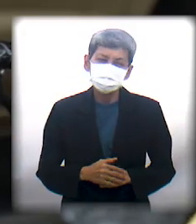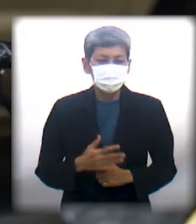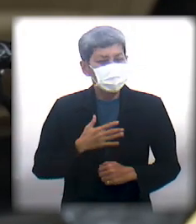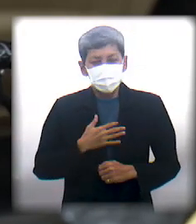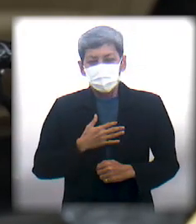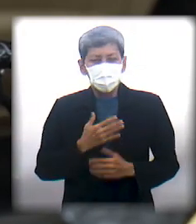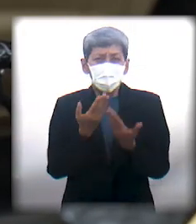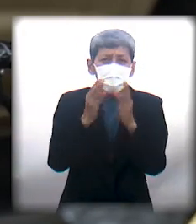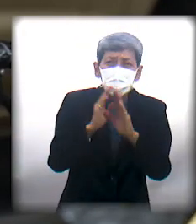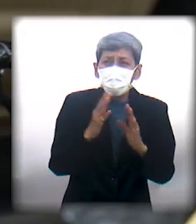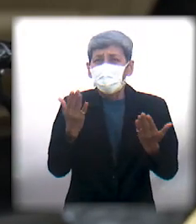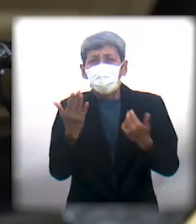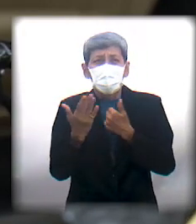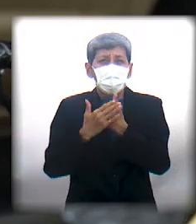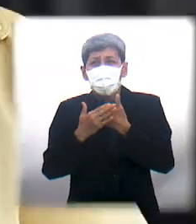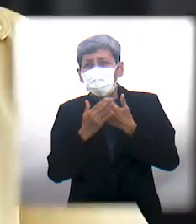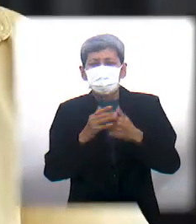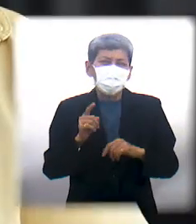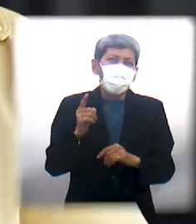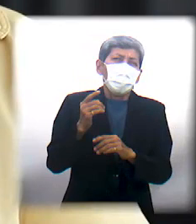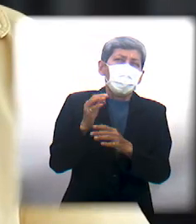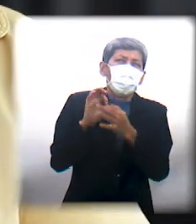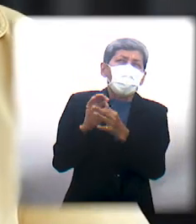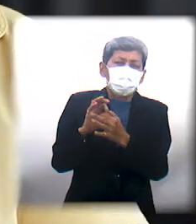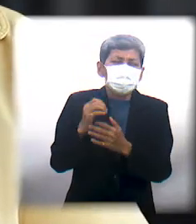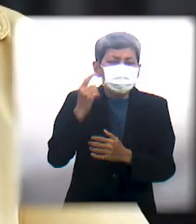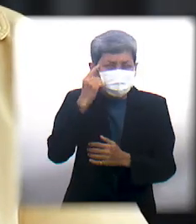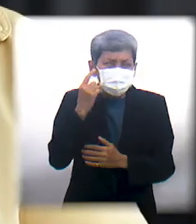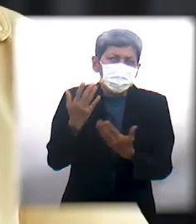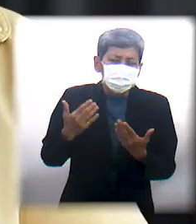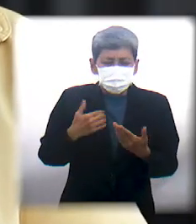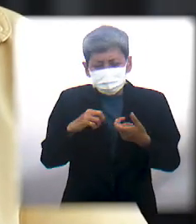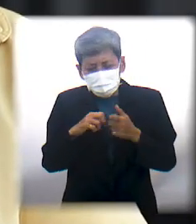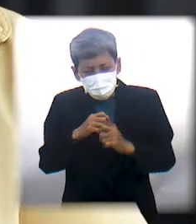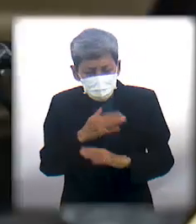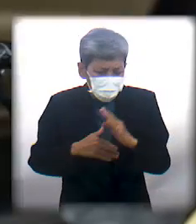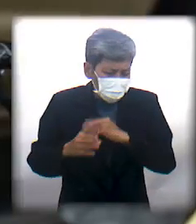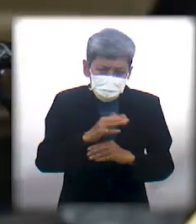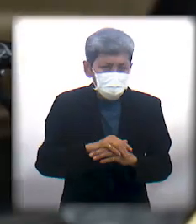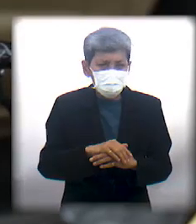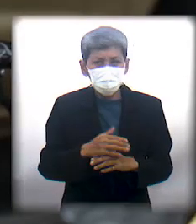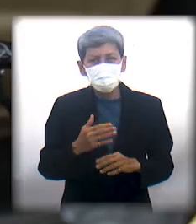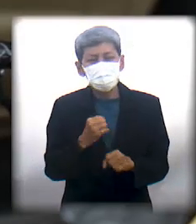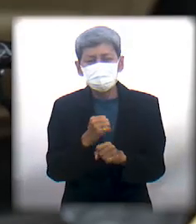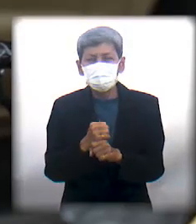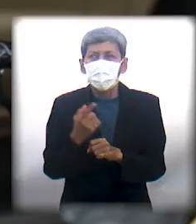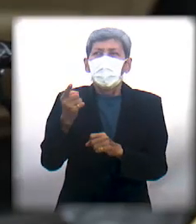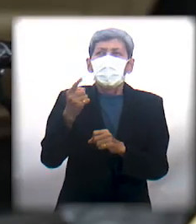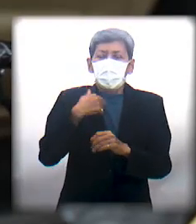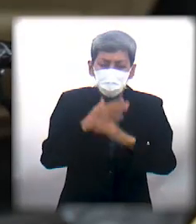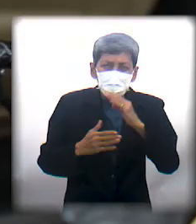ว่าเราจะเป็นภาระให้เขาหรือมาเอาหรืออะไรเงี้ย มันมีความคิดนั้นเกิดขึ้นใช่ไหม ใช่ถ้าเราอยู่เราก็จะเป็นภาระเ